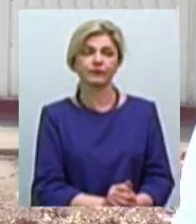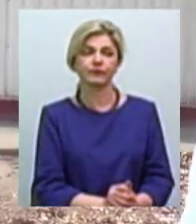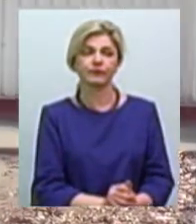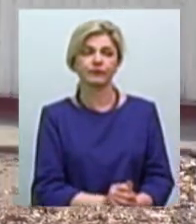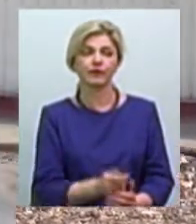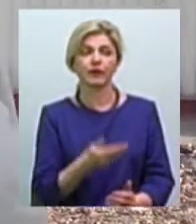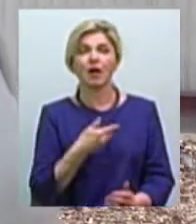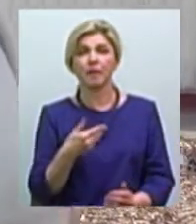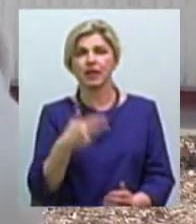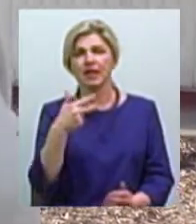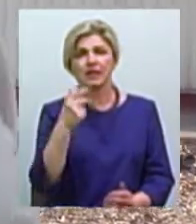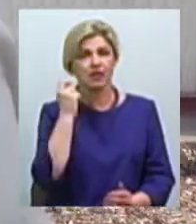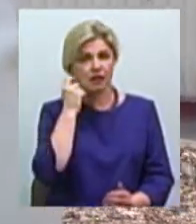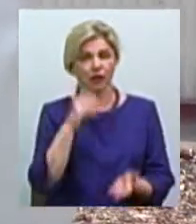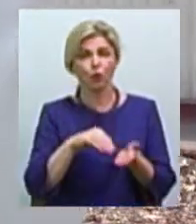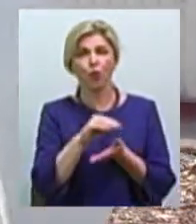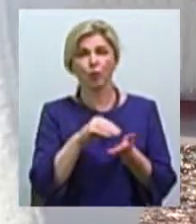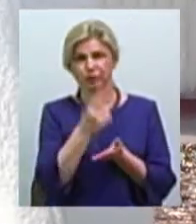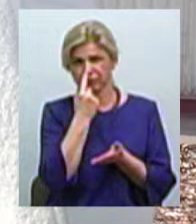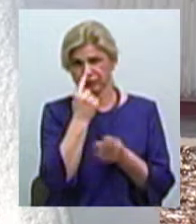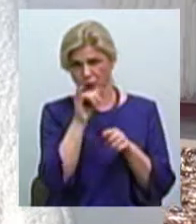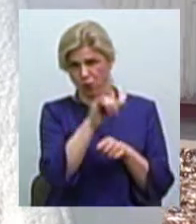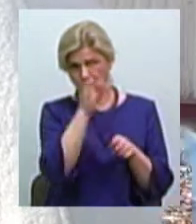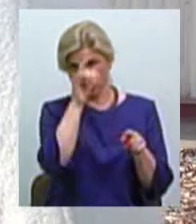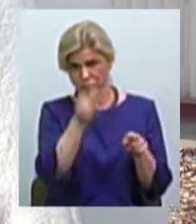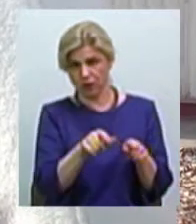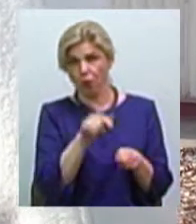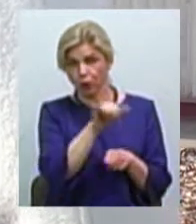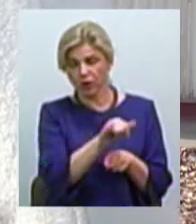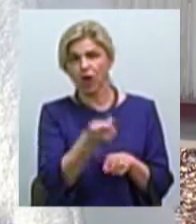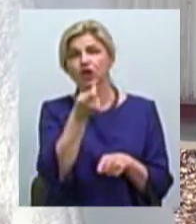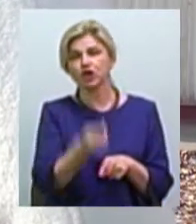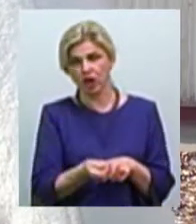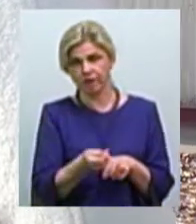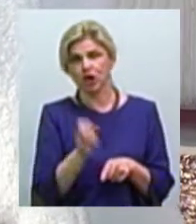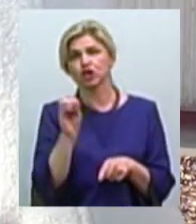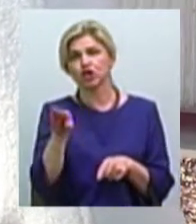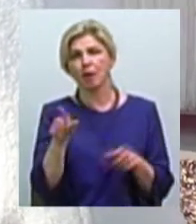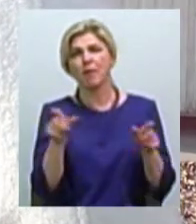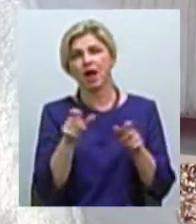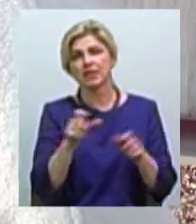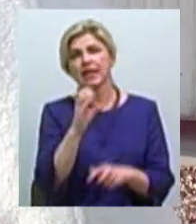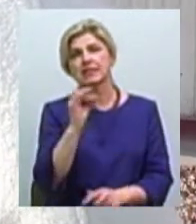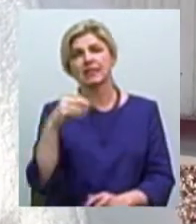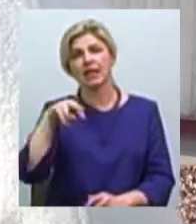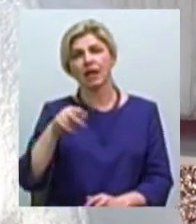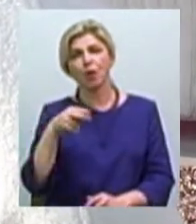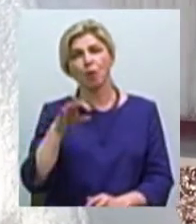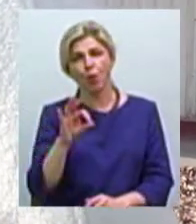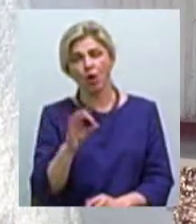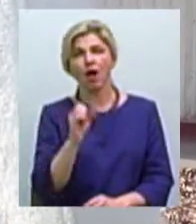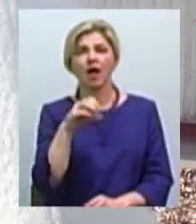купуємо у цього чоловіка. І ми купуємо дешевше, ніж нам сільповоше, чи, не знаю,